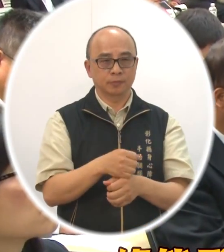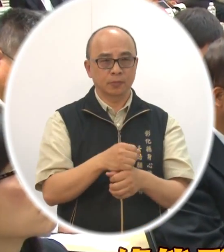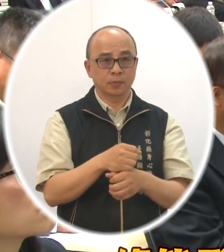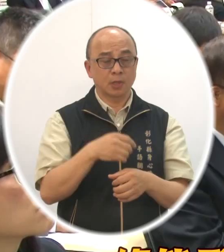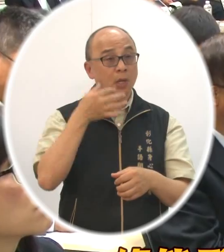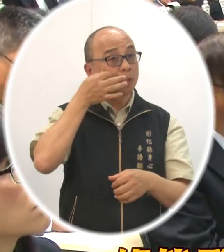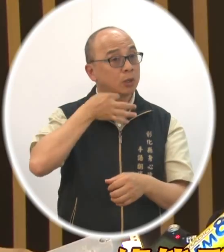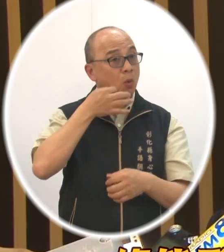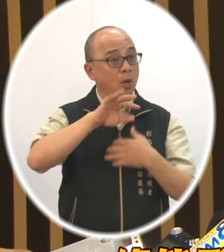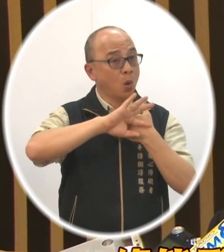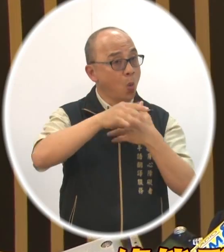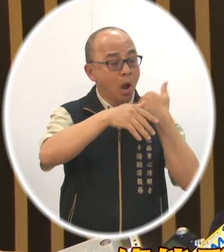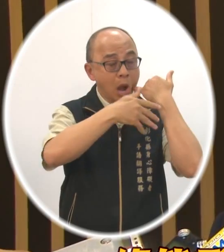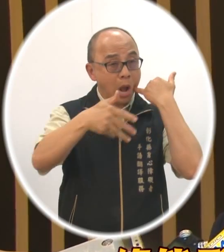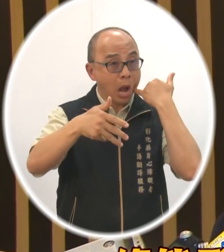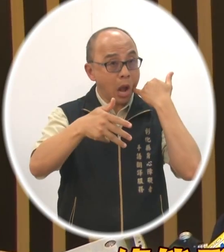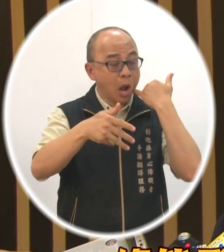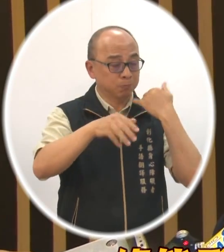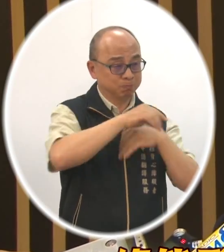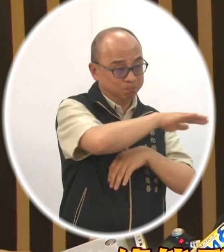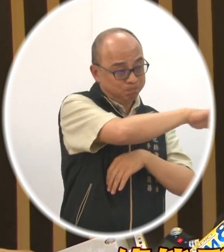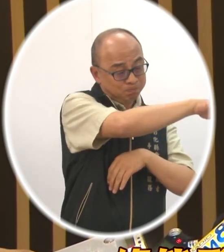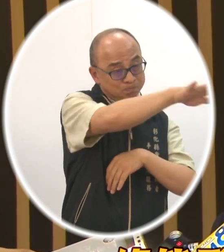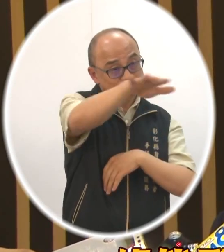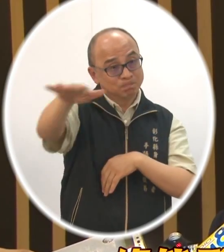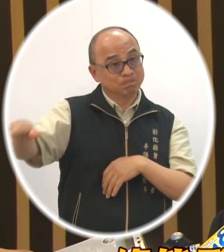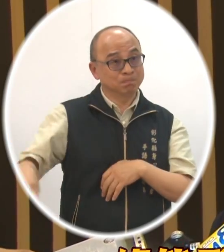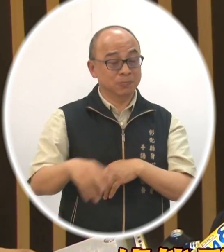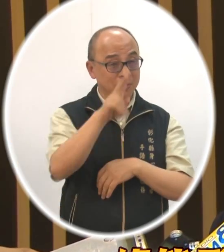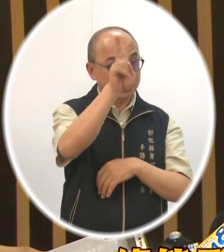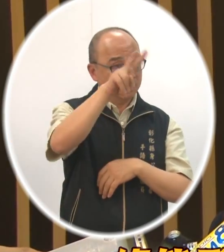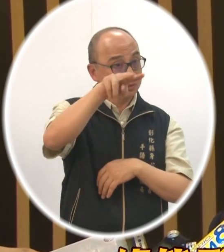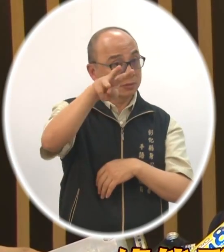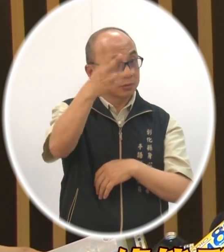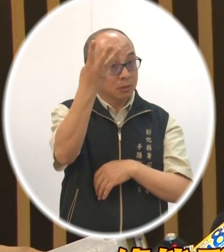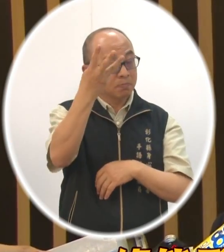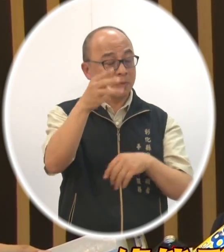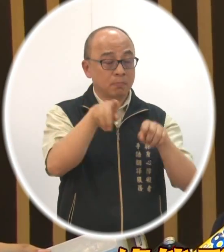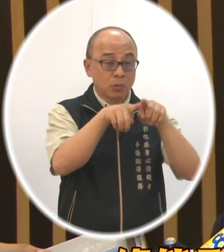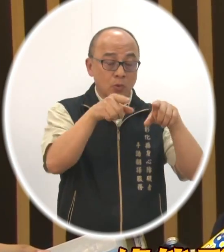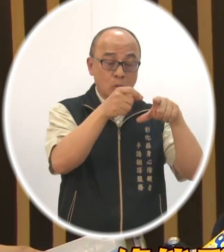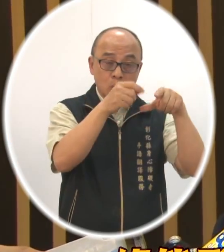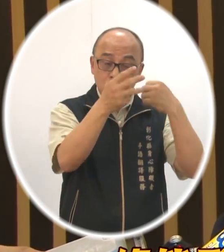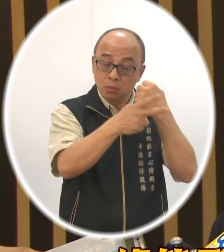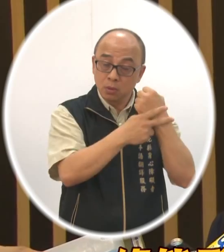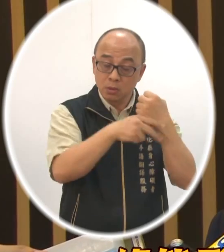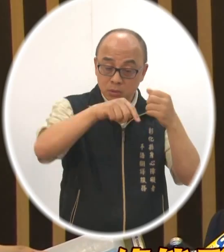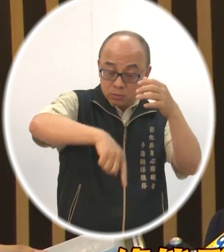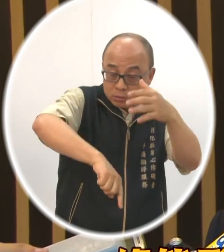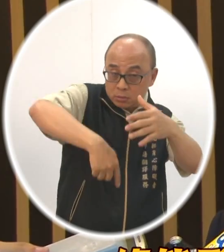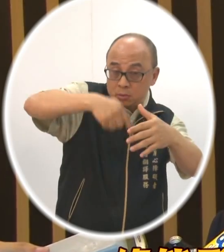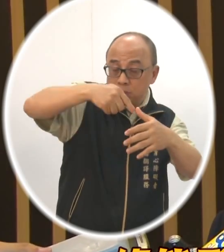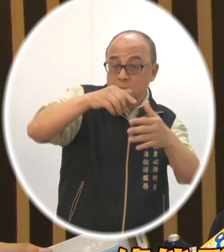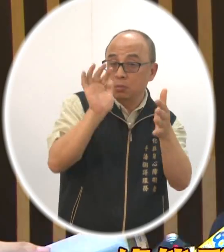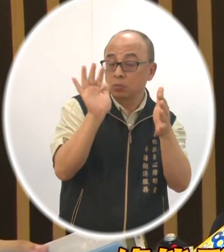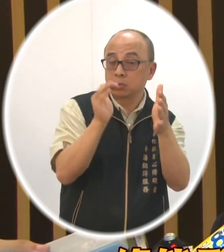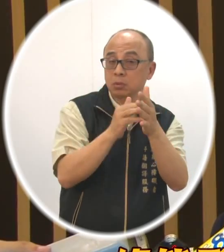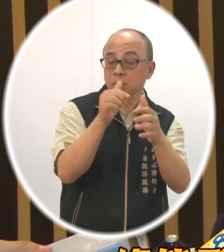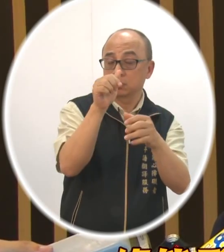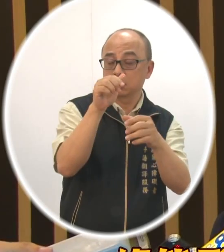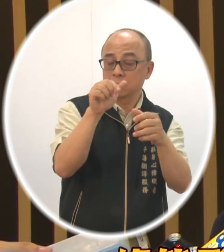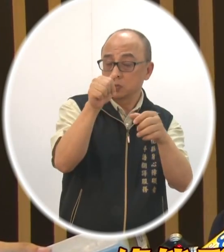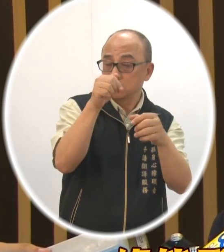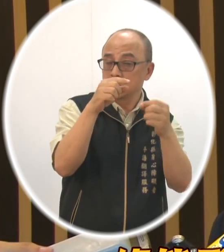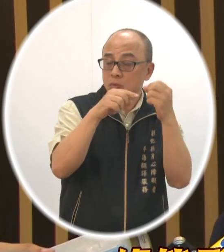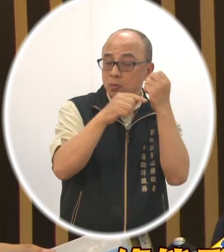县的外海2300平方公里，海域的海深不到50公尺，是我们建制风